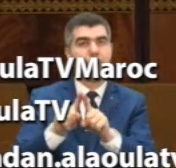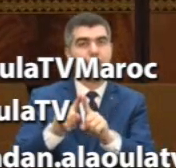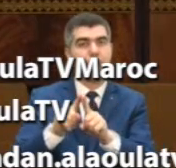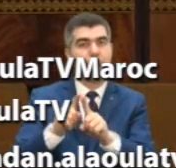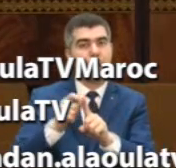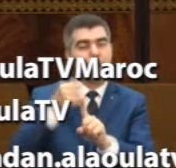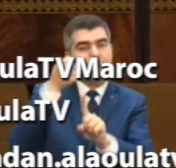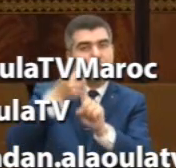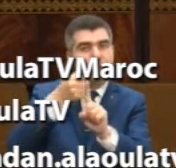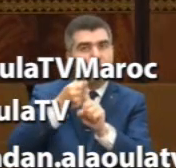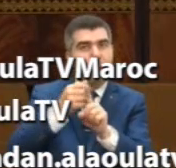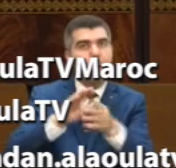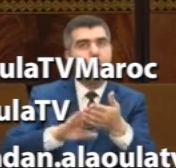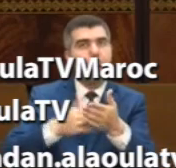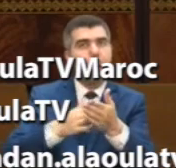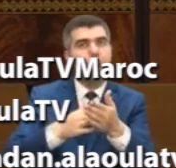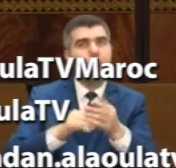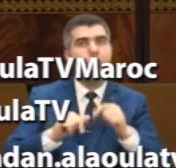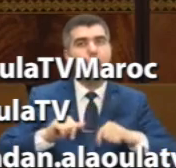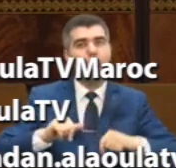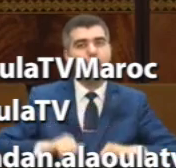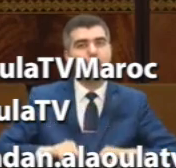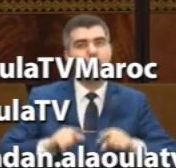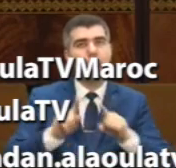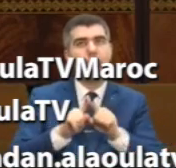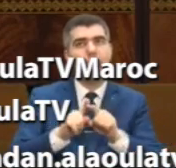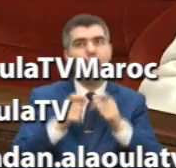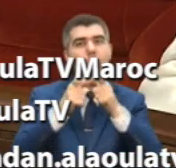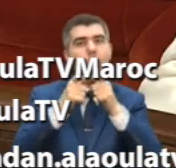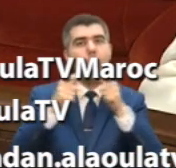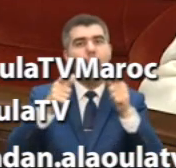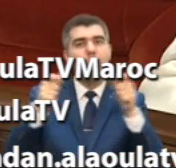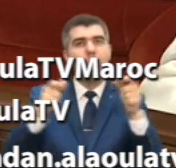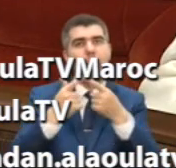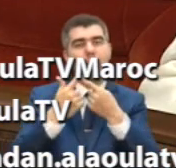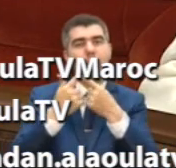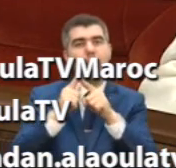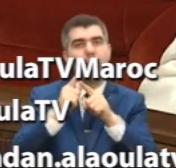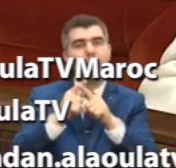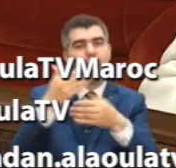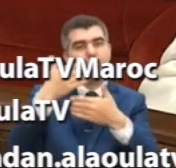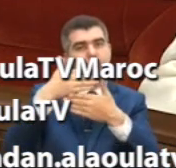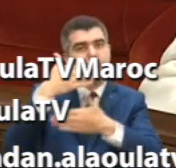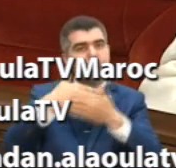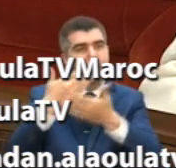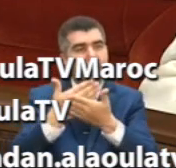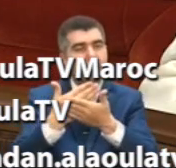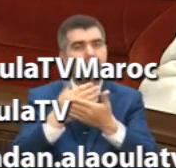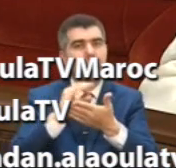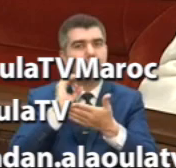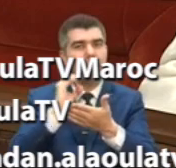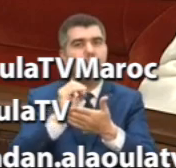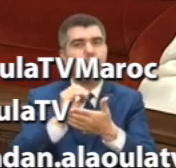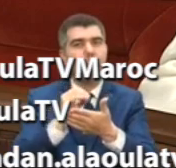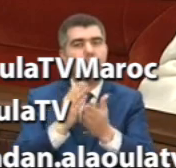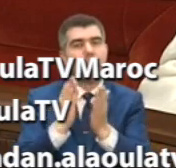الوزاره، سواء على مستوى توسيع العرض المدرسي وتاهيل البنيات الاساسيه وتوفير الموارد